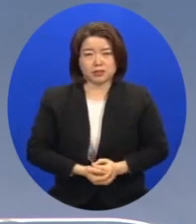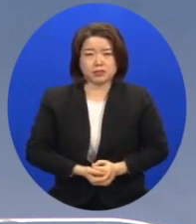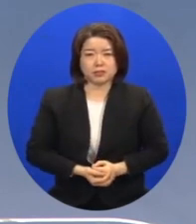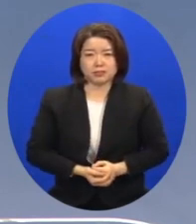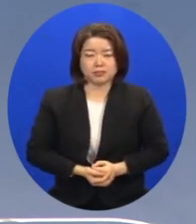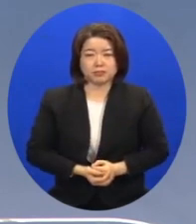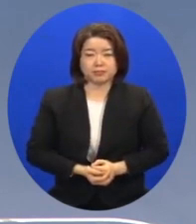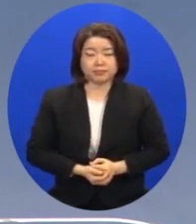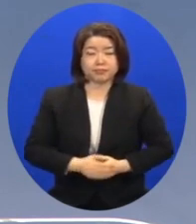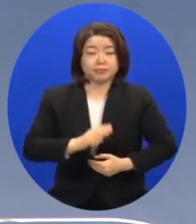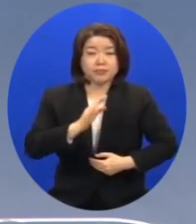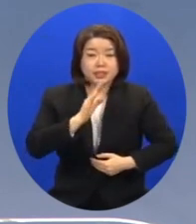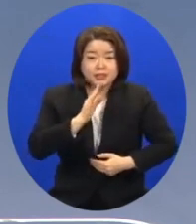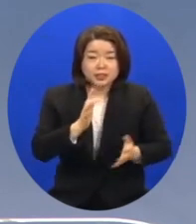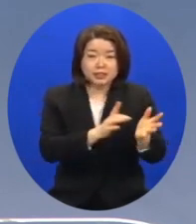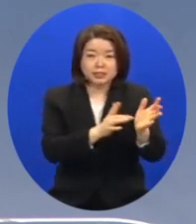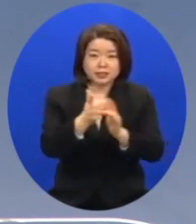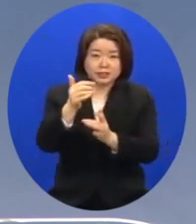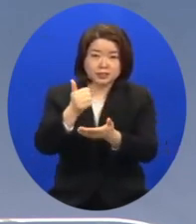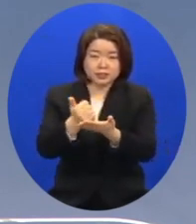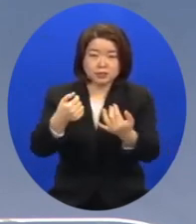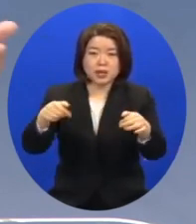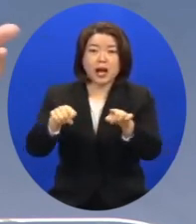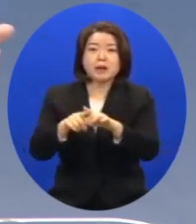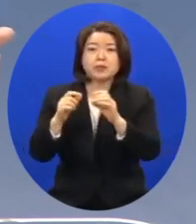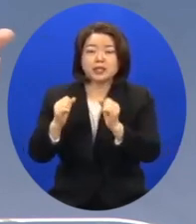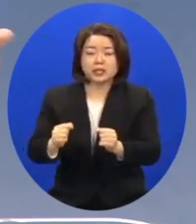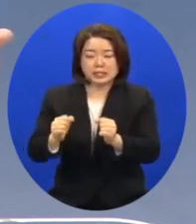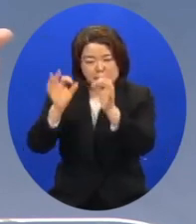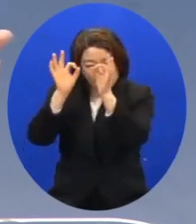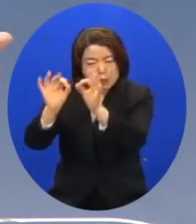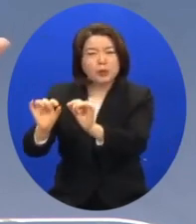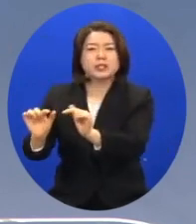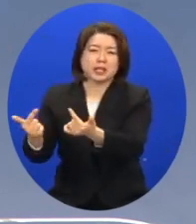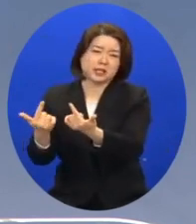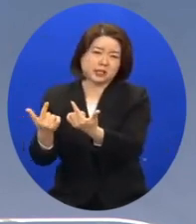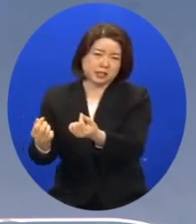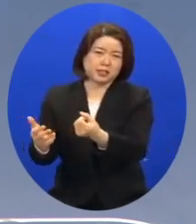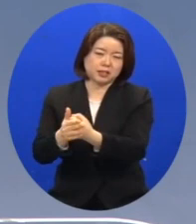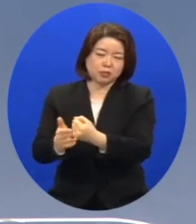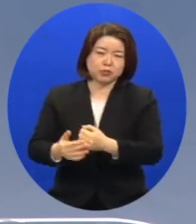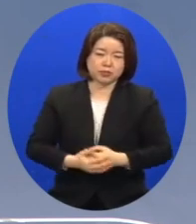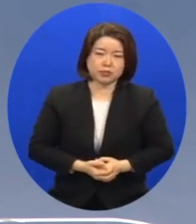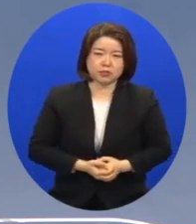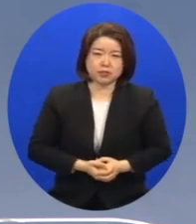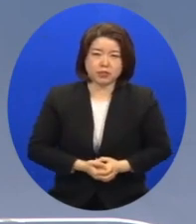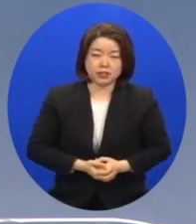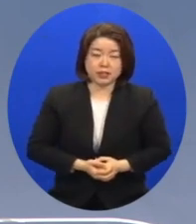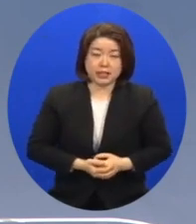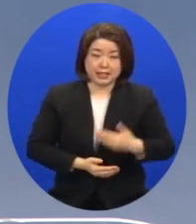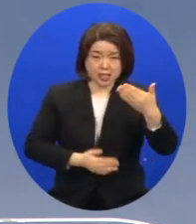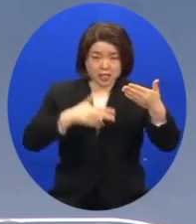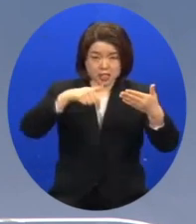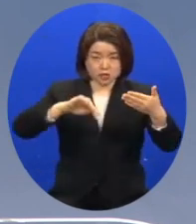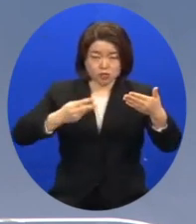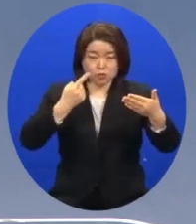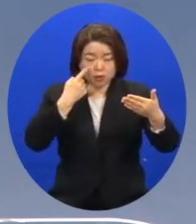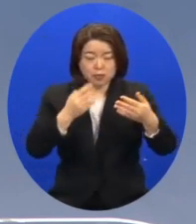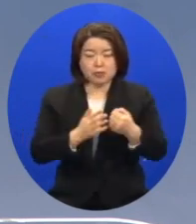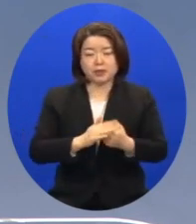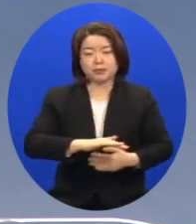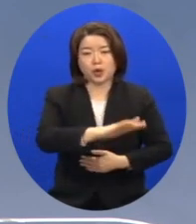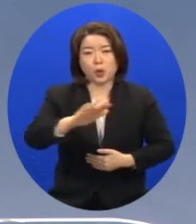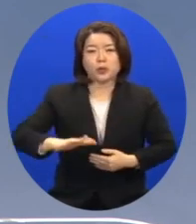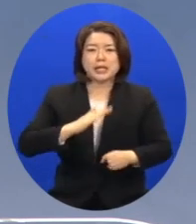출제 로는 예수님이 함께 계시는 것이 안보이는 겁니다 그래서 구절에 우리는 하나님의